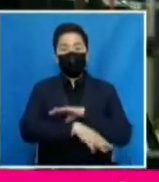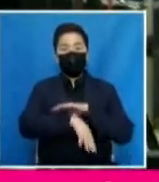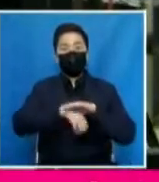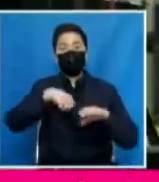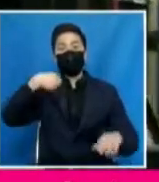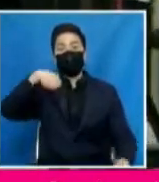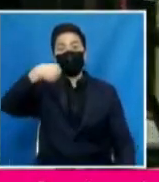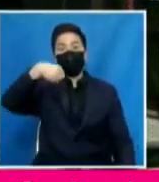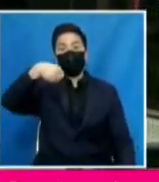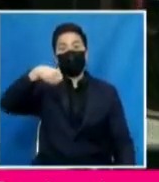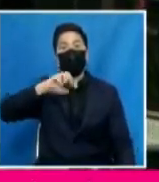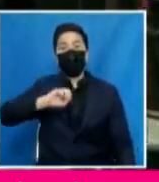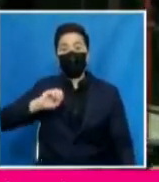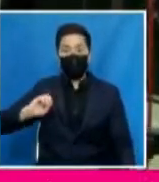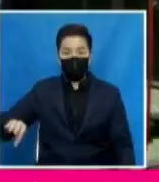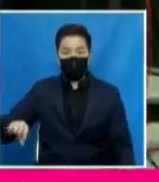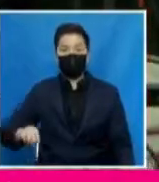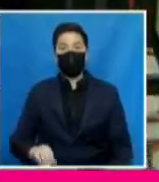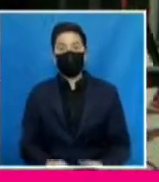หลักสิบ